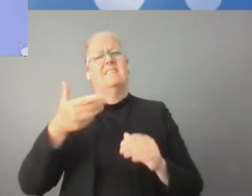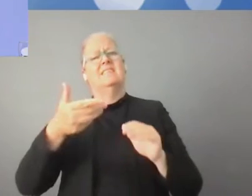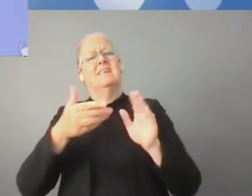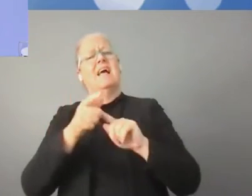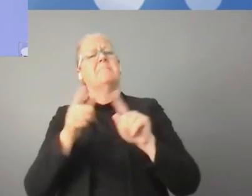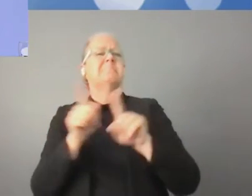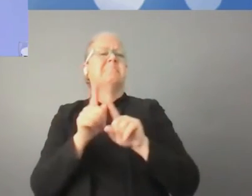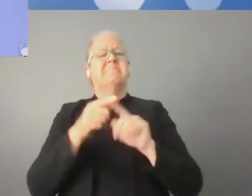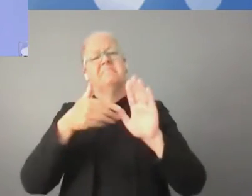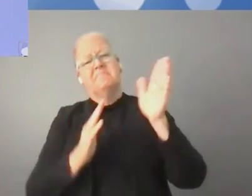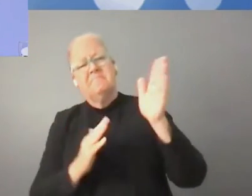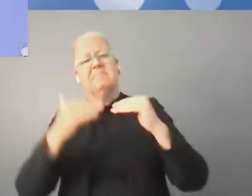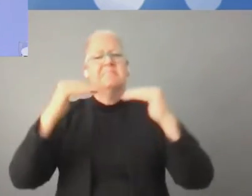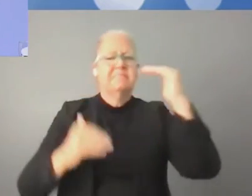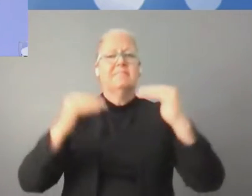сокращать неравенство,